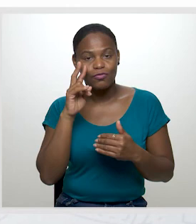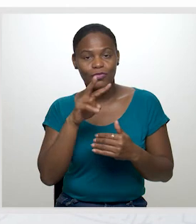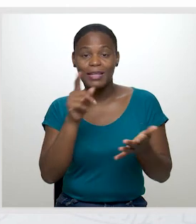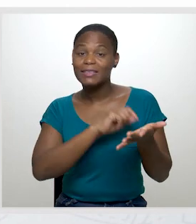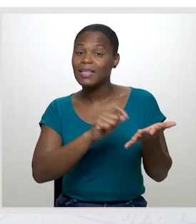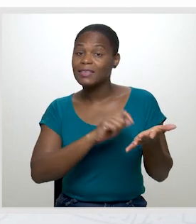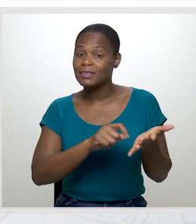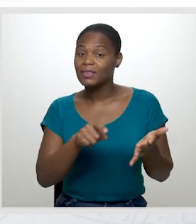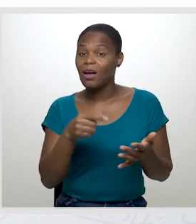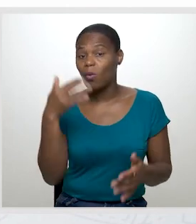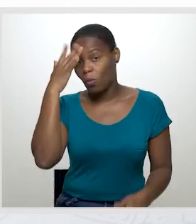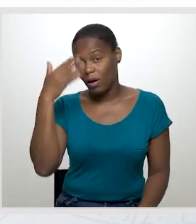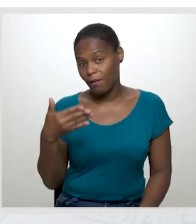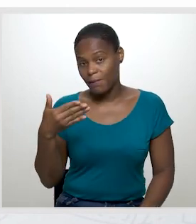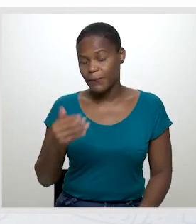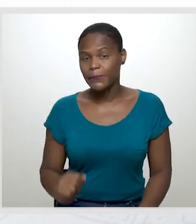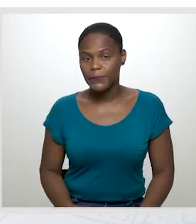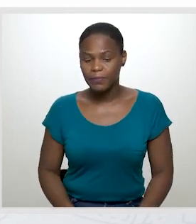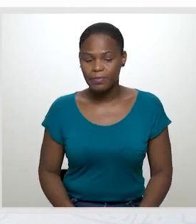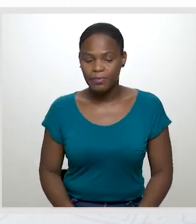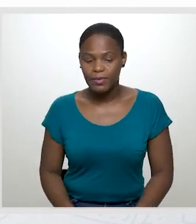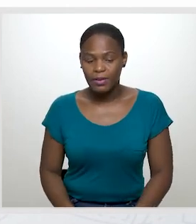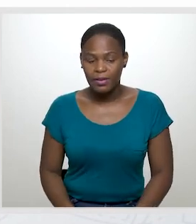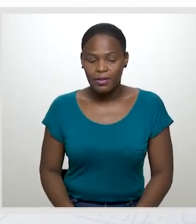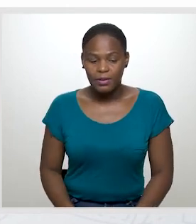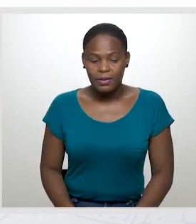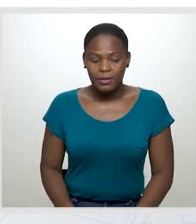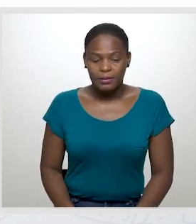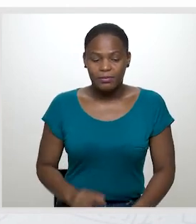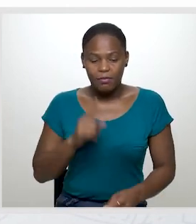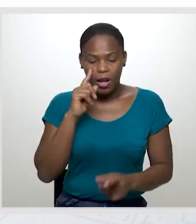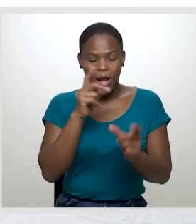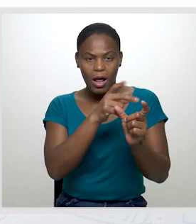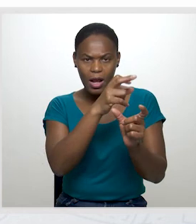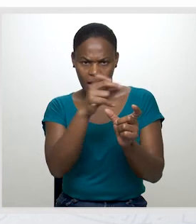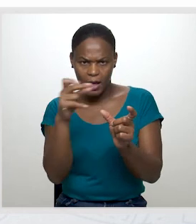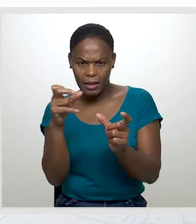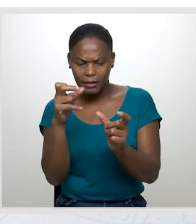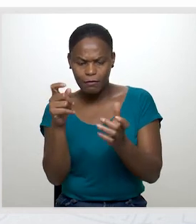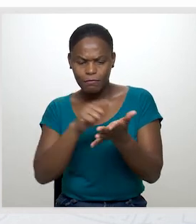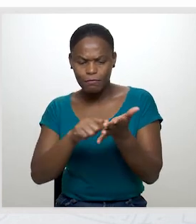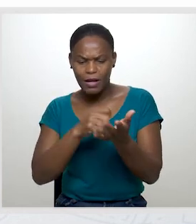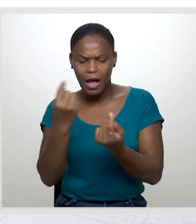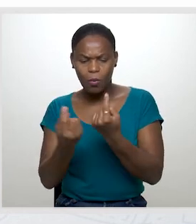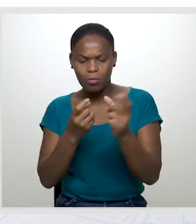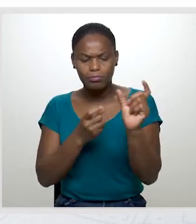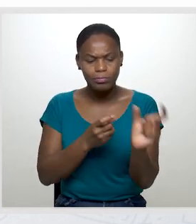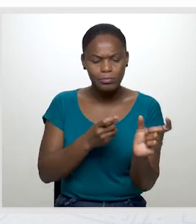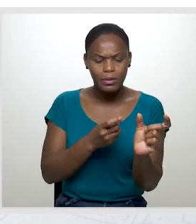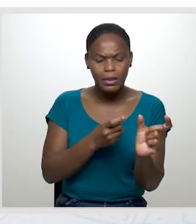1. Devine la lettre effacée dans chaque mot et retrouve cette expression de la date.